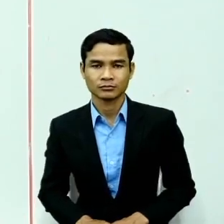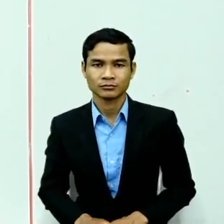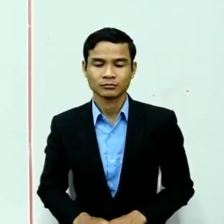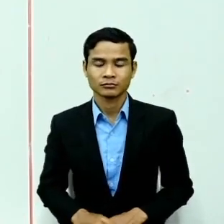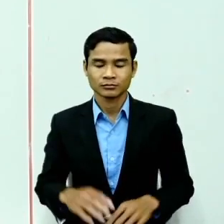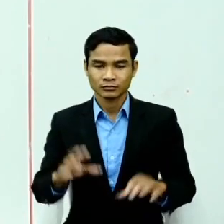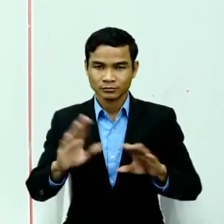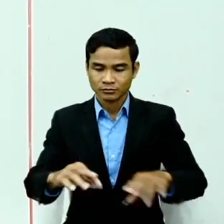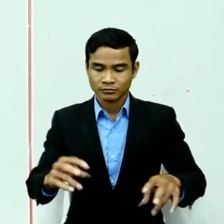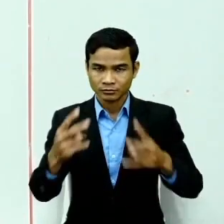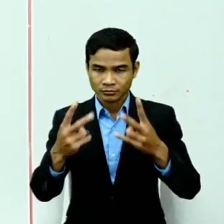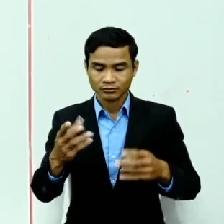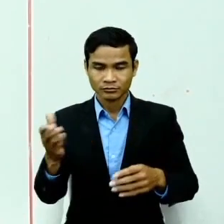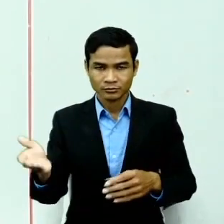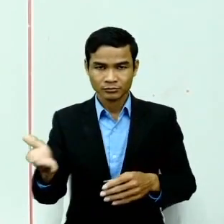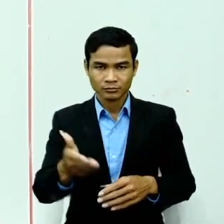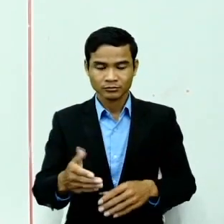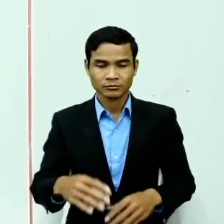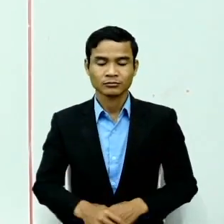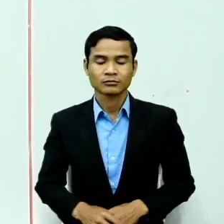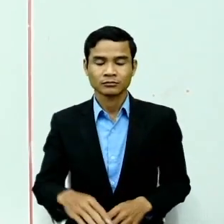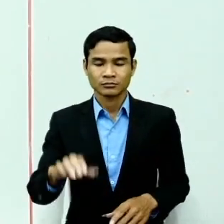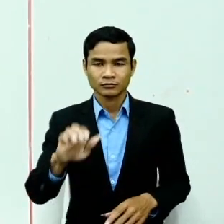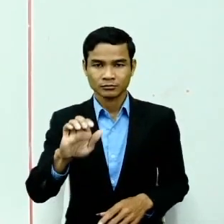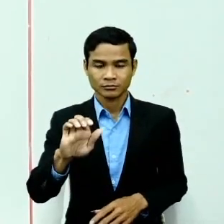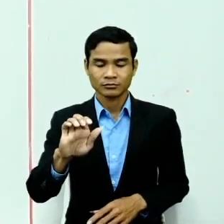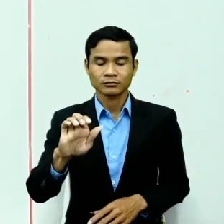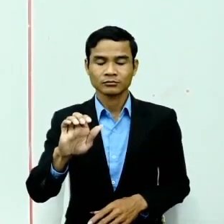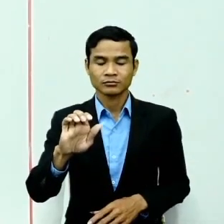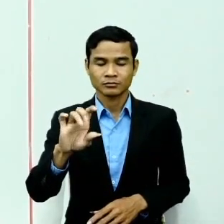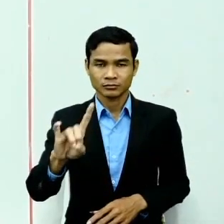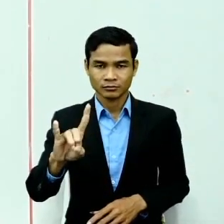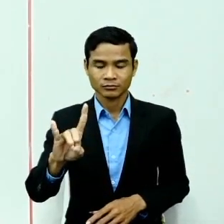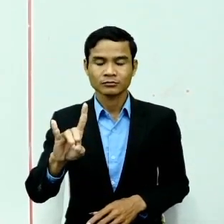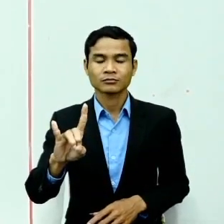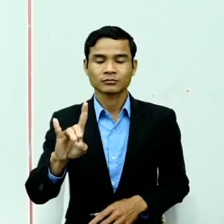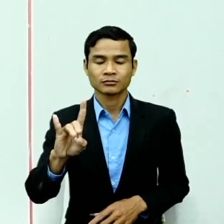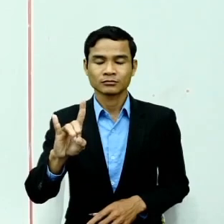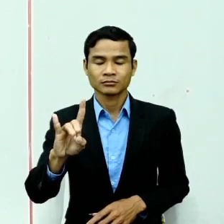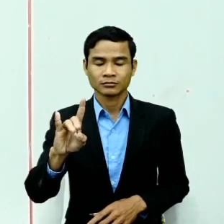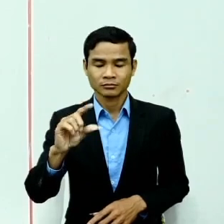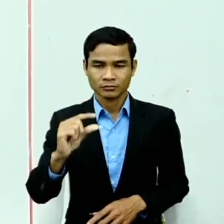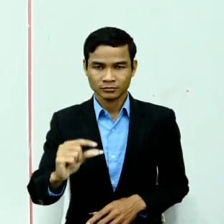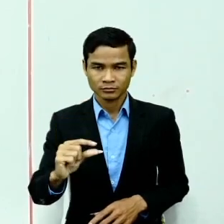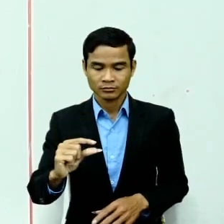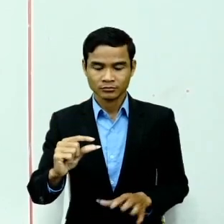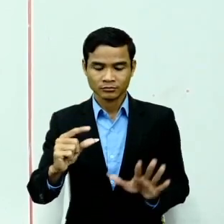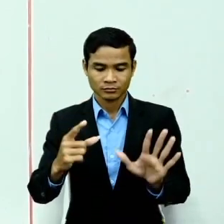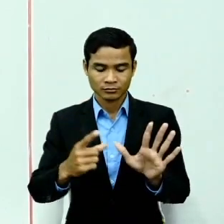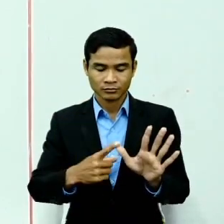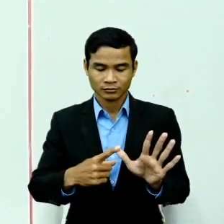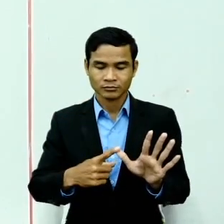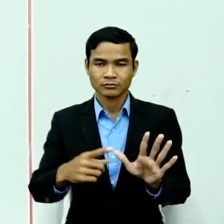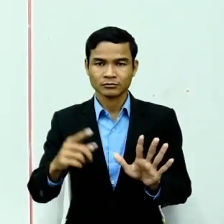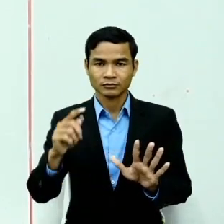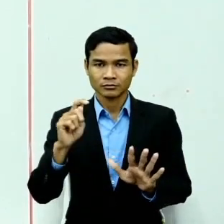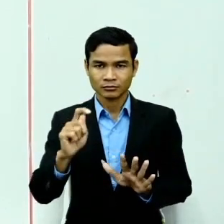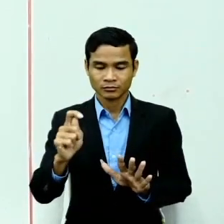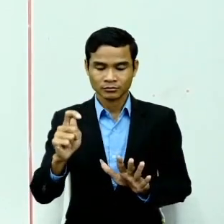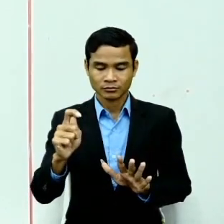chà con tim toán cho nâng mố chậm có á cá ca nâng